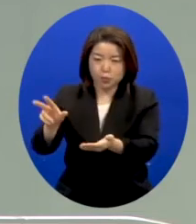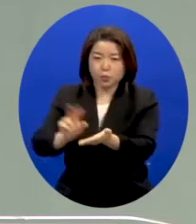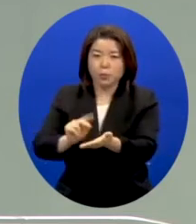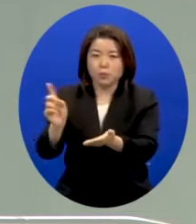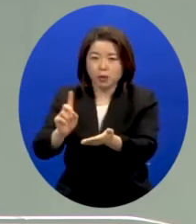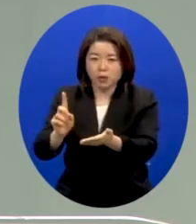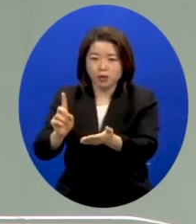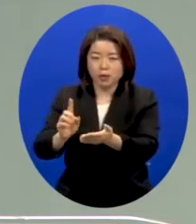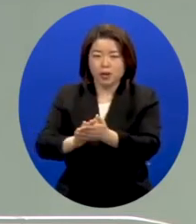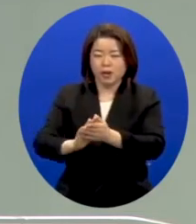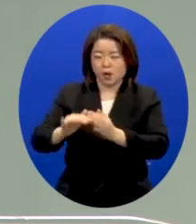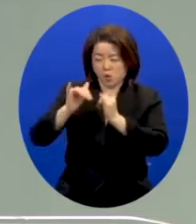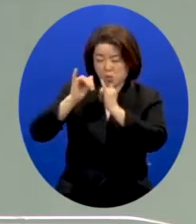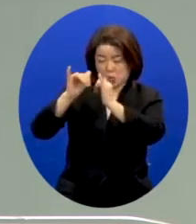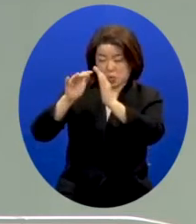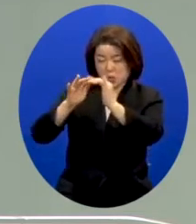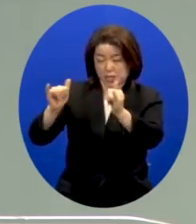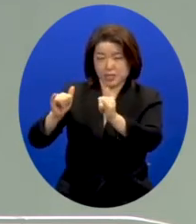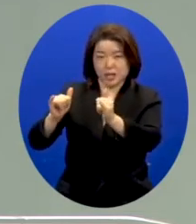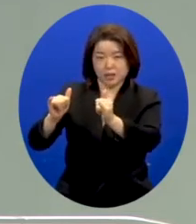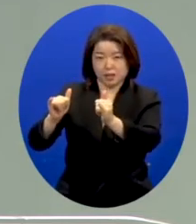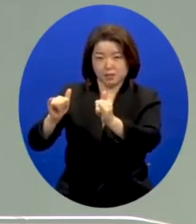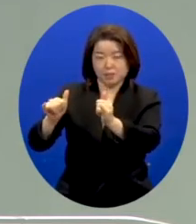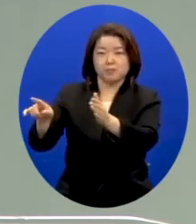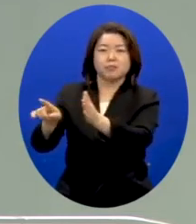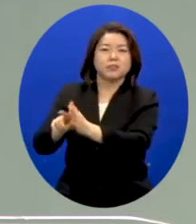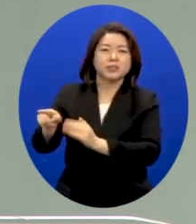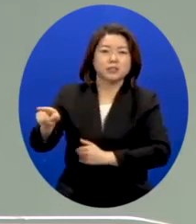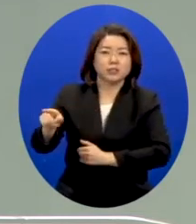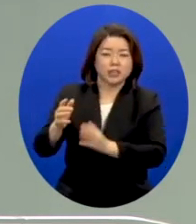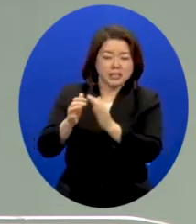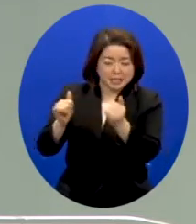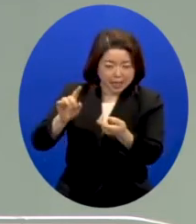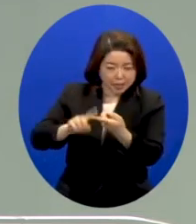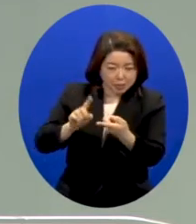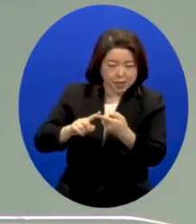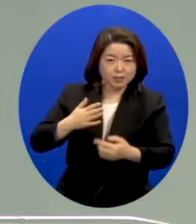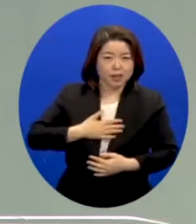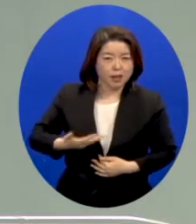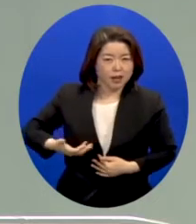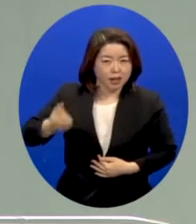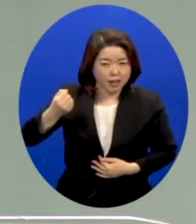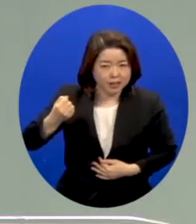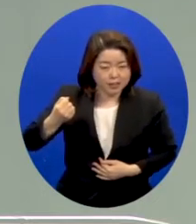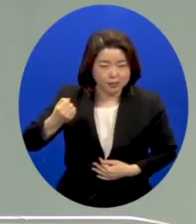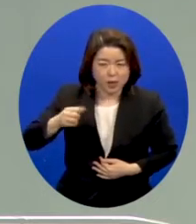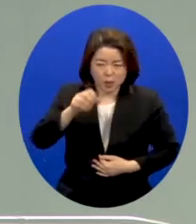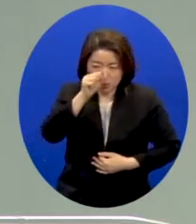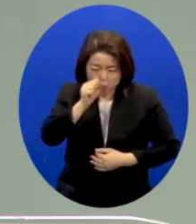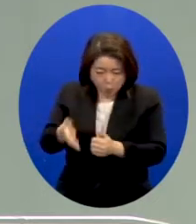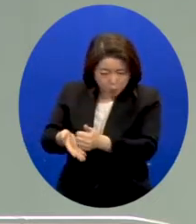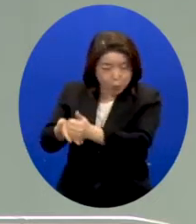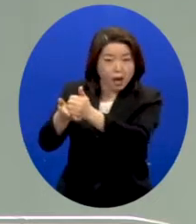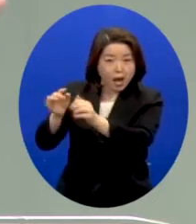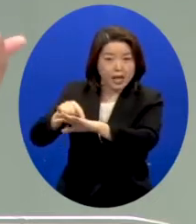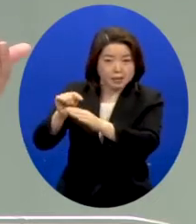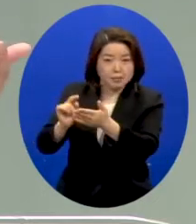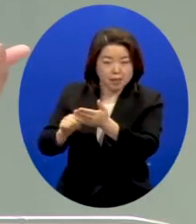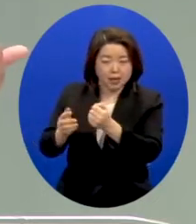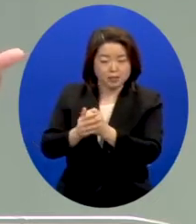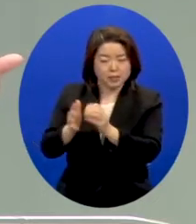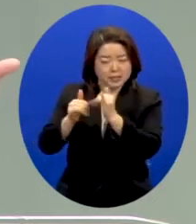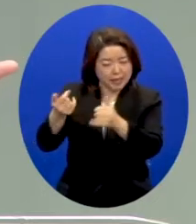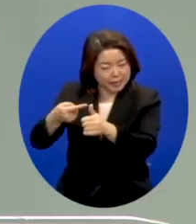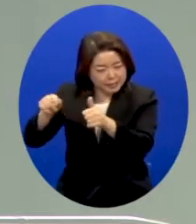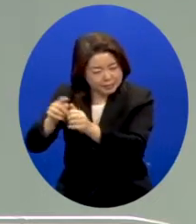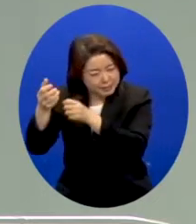섬기는 것입니다 사람에 대해서 우리가 가지고 있는 예배하는 마음 사람을 의지하는